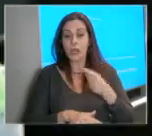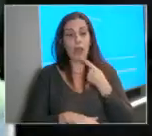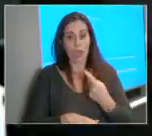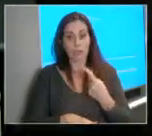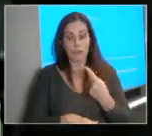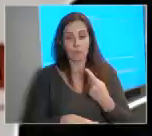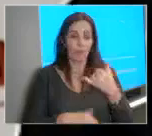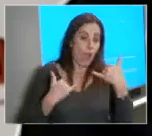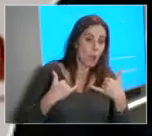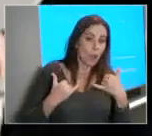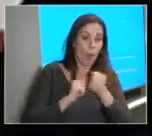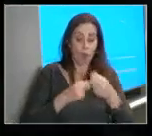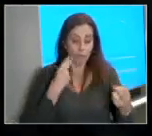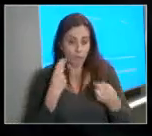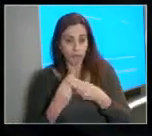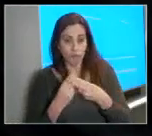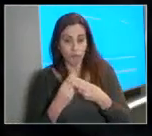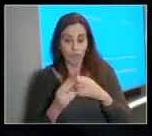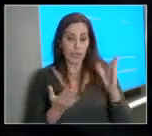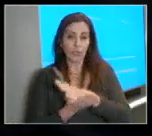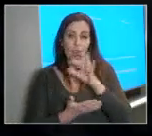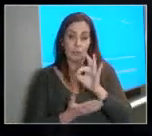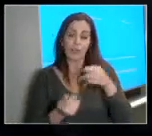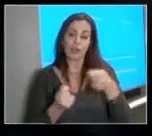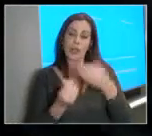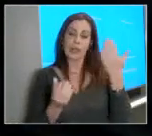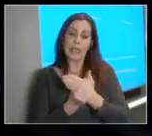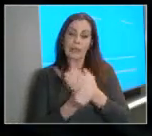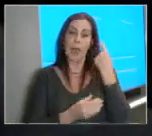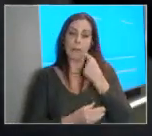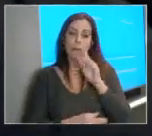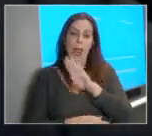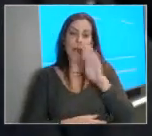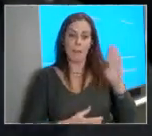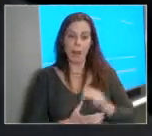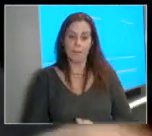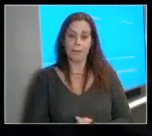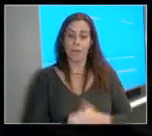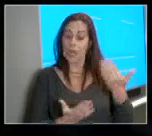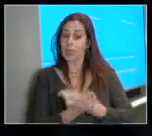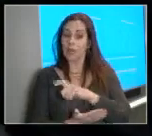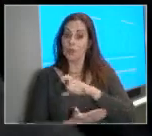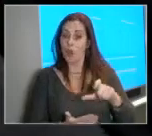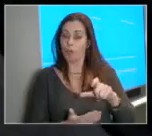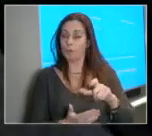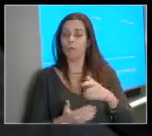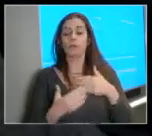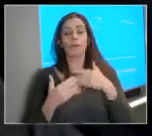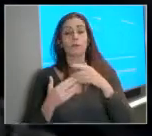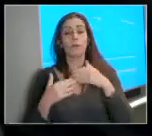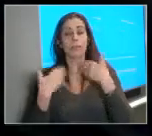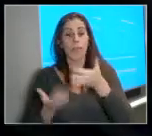למסור, או היום, או בימים הקרובים, את החלטתו בנוגע לתיקיו הפליליים של ראש הממשלה. כתב האישום יימסר במקביל לראש